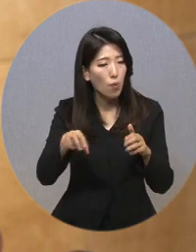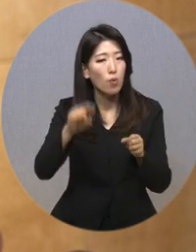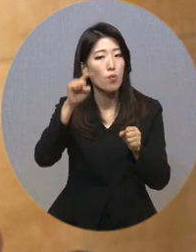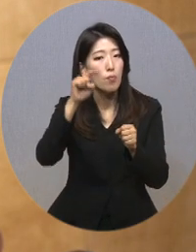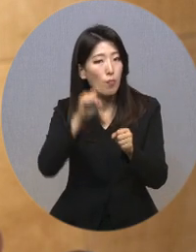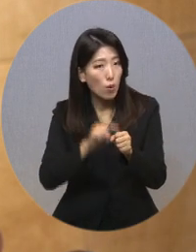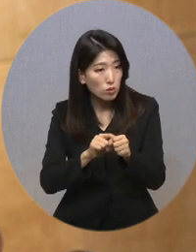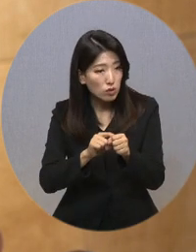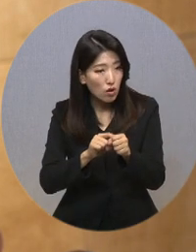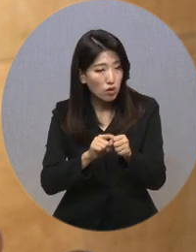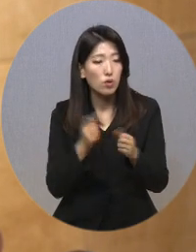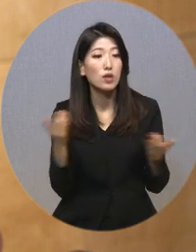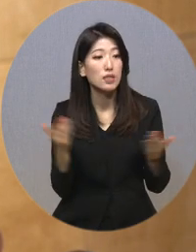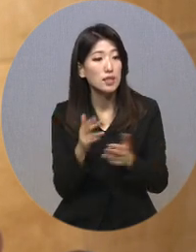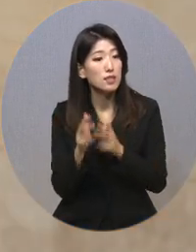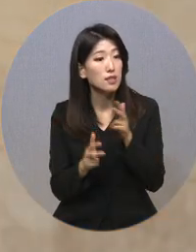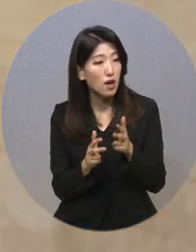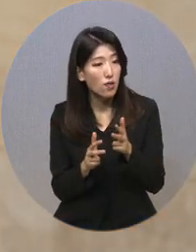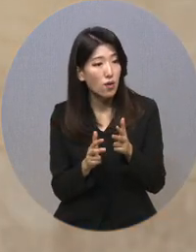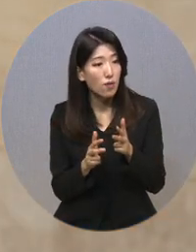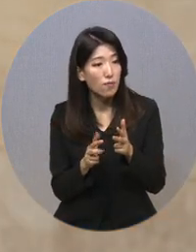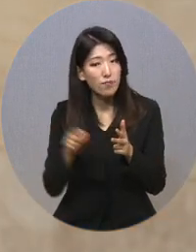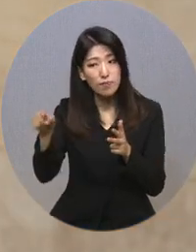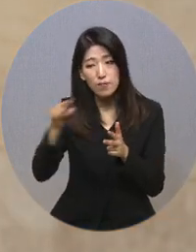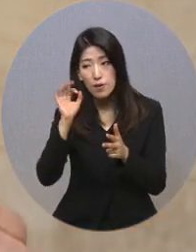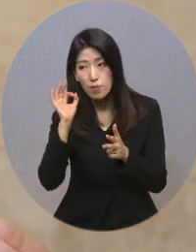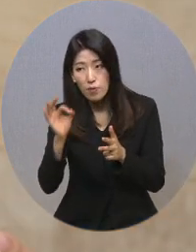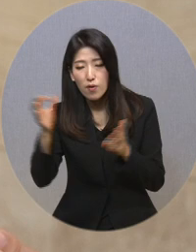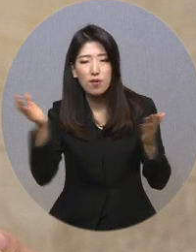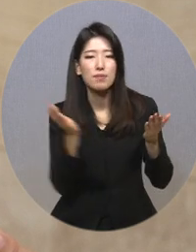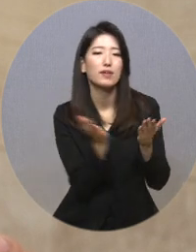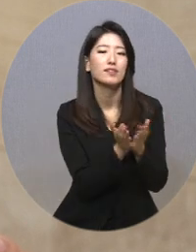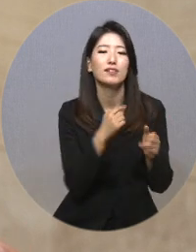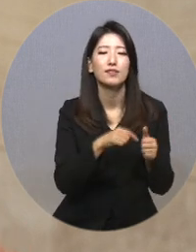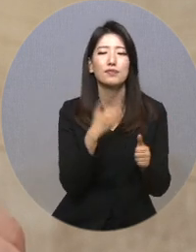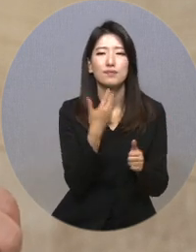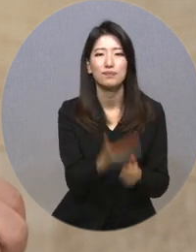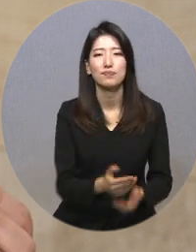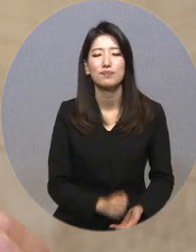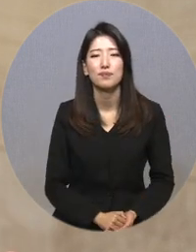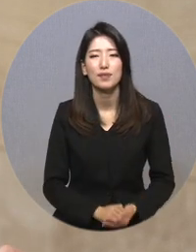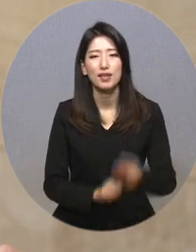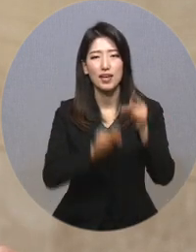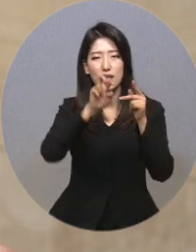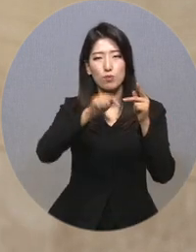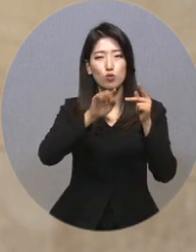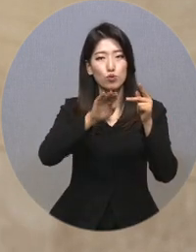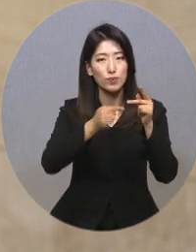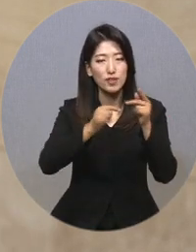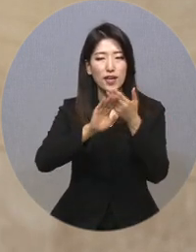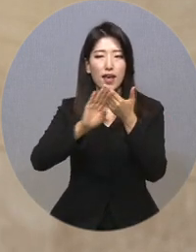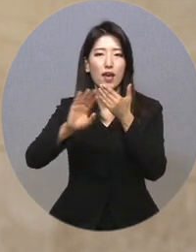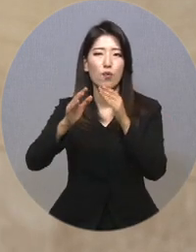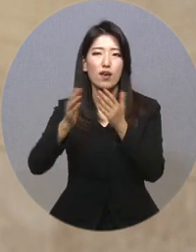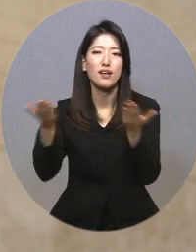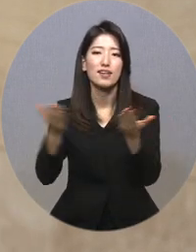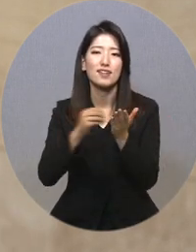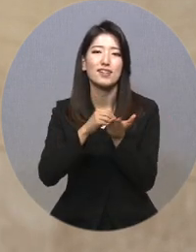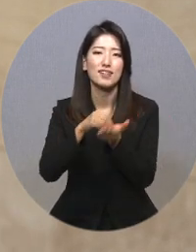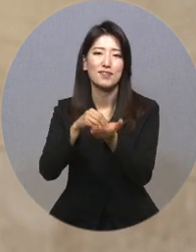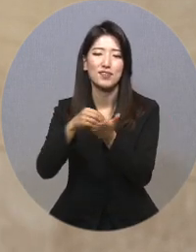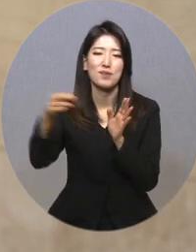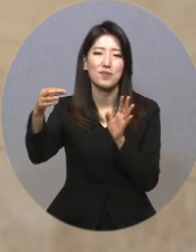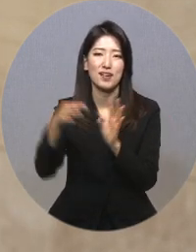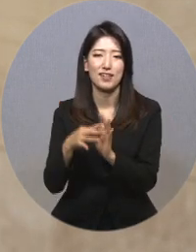맞는 프로그램들을 운영하는 건데 그게 이제 K-MOVE는 해외 취업에 해당되는 어떤 프로그램을 운영해서 성과가 상당히 잘 나오고